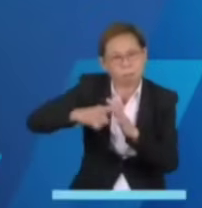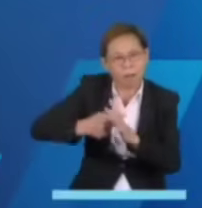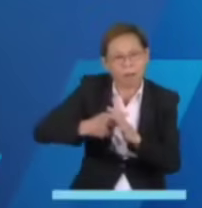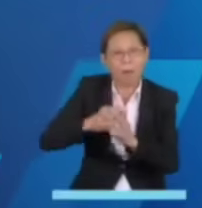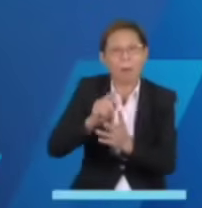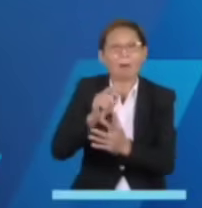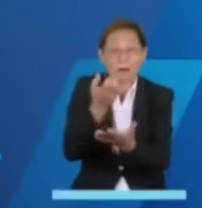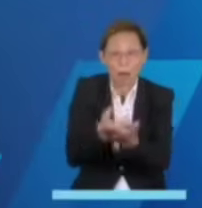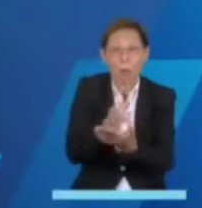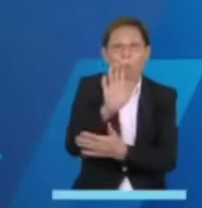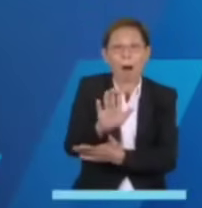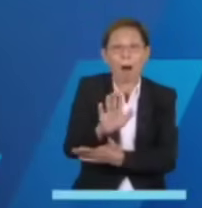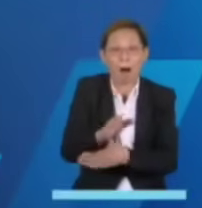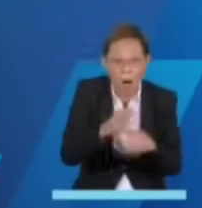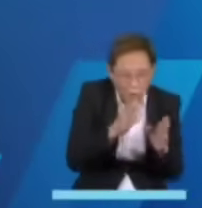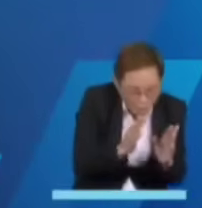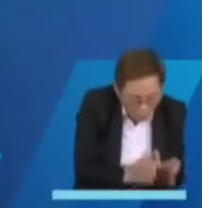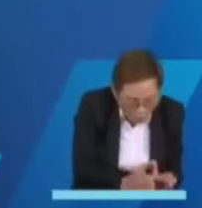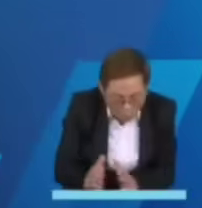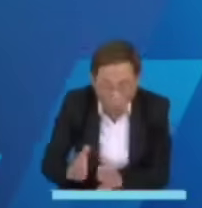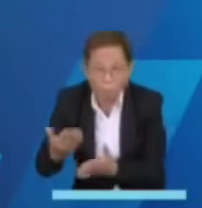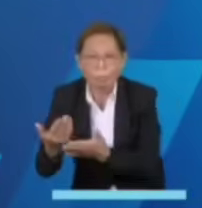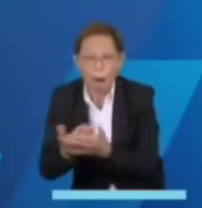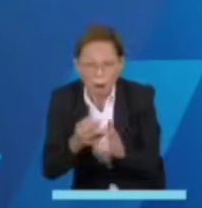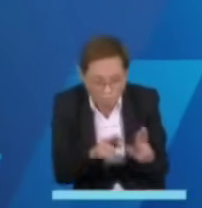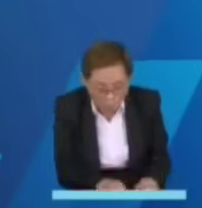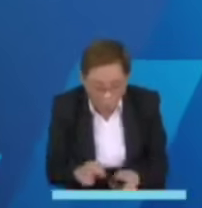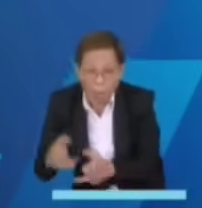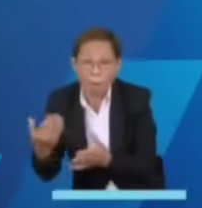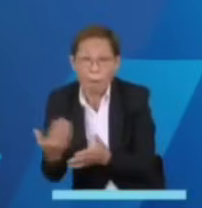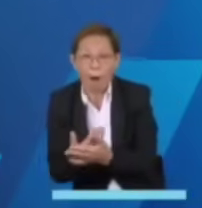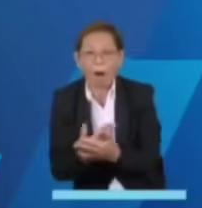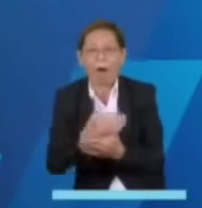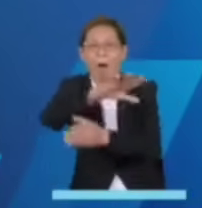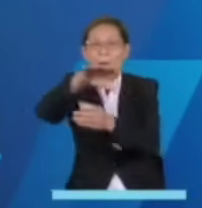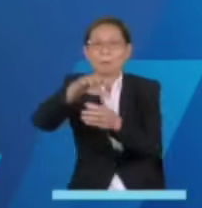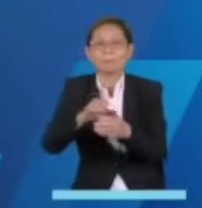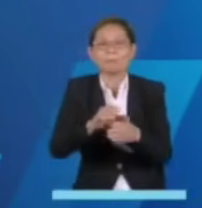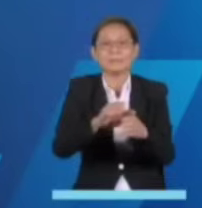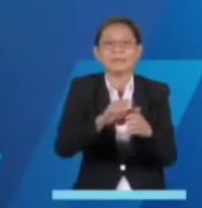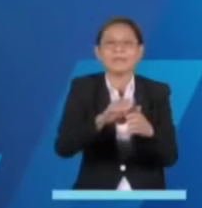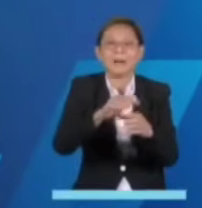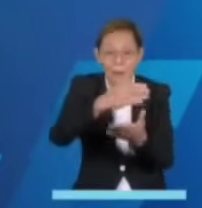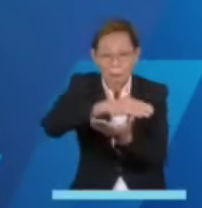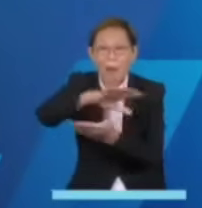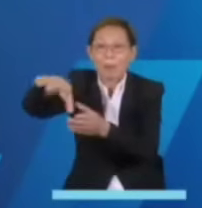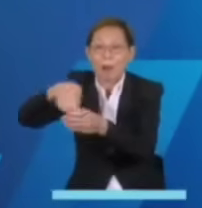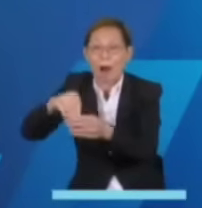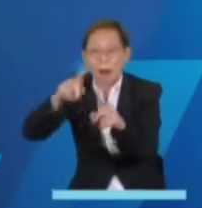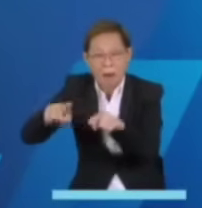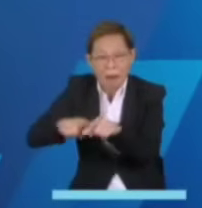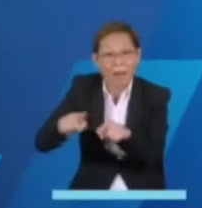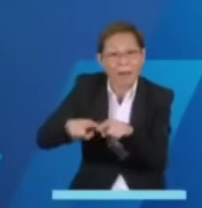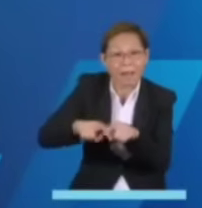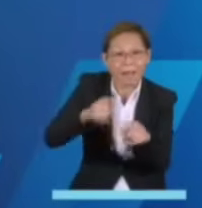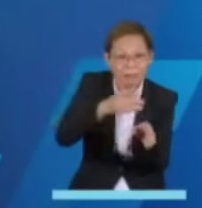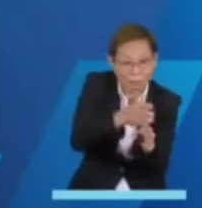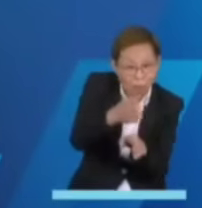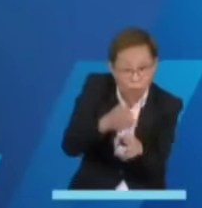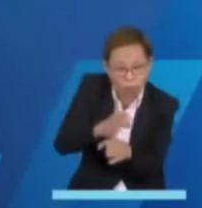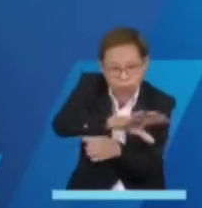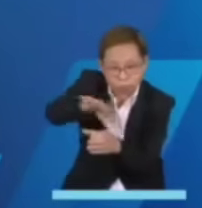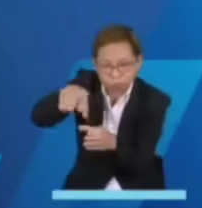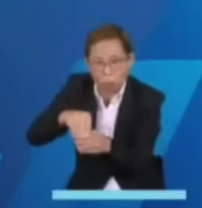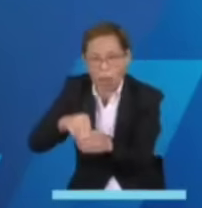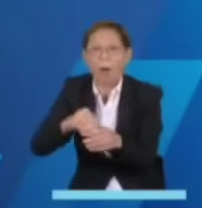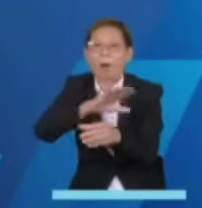ingin diperkenalkan ialah perencanaan baru melibatkan pelbagai sektor dan aspek ekonomi. Perancangan ini